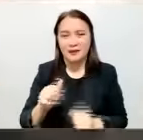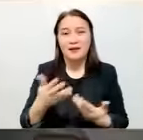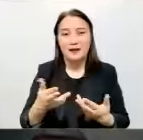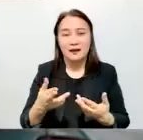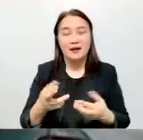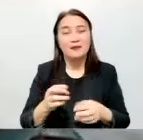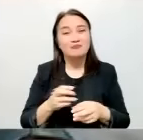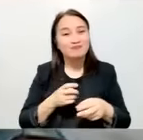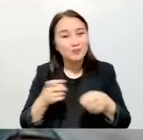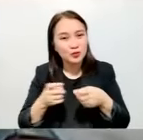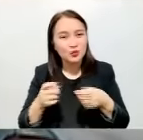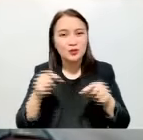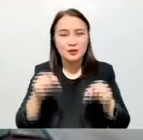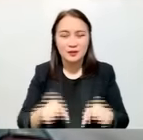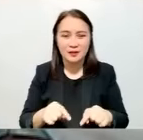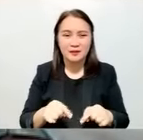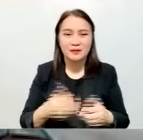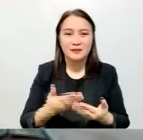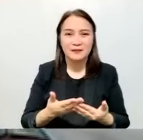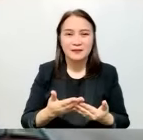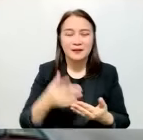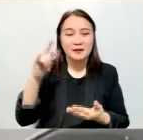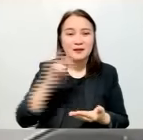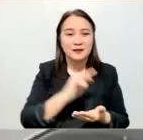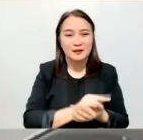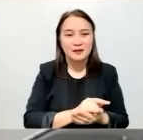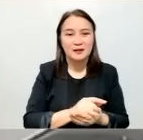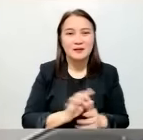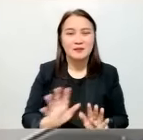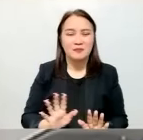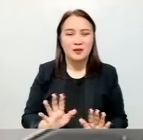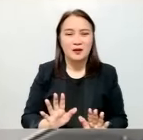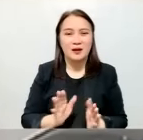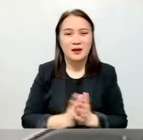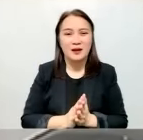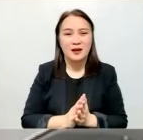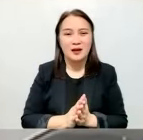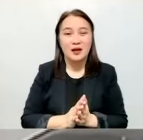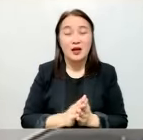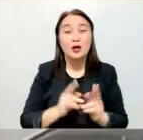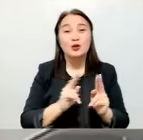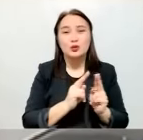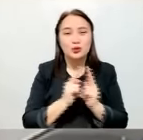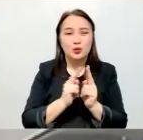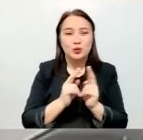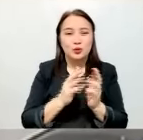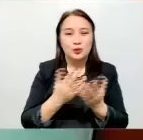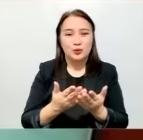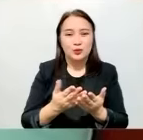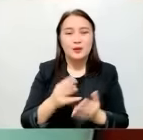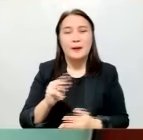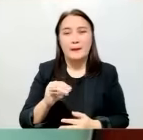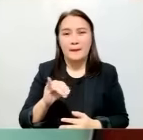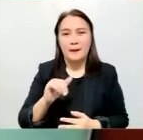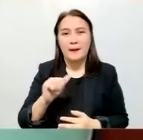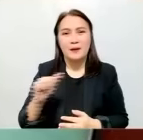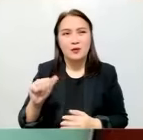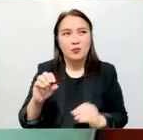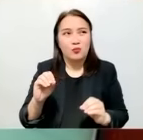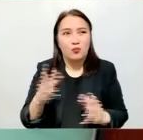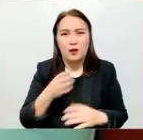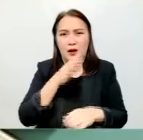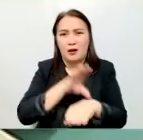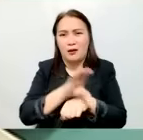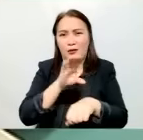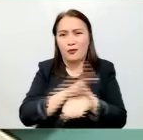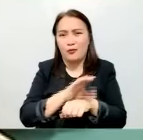paliparan. Sa kabila niyan, tutol sa NAIA privatization ang unyon ng mga empleyado ng MIAA. Hindi raw sila kinonsulta tungkol dito. Wala